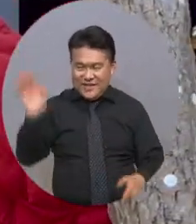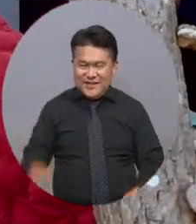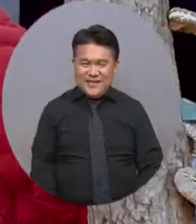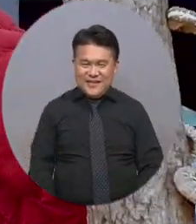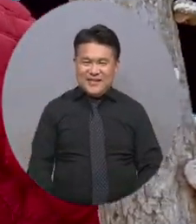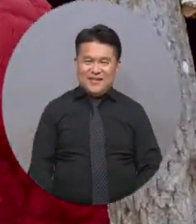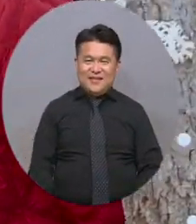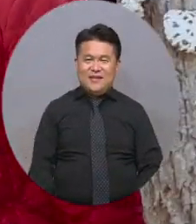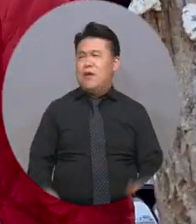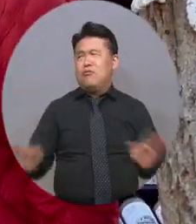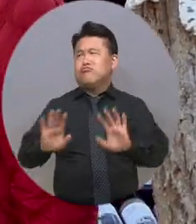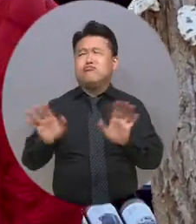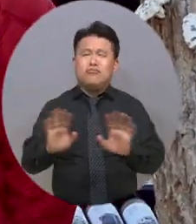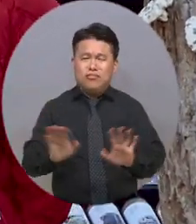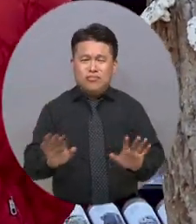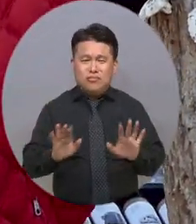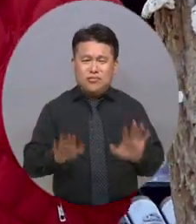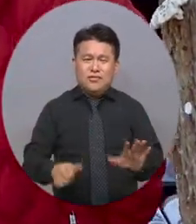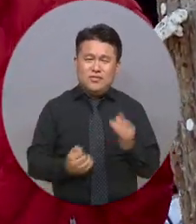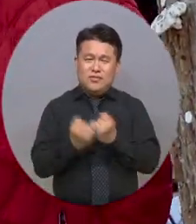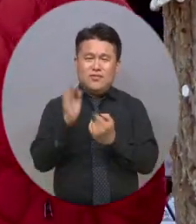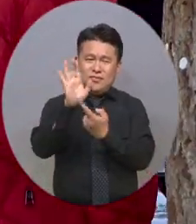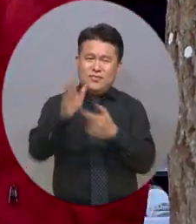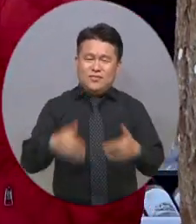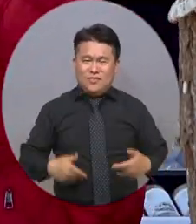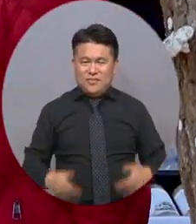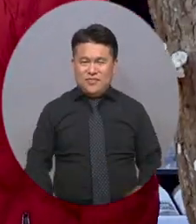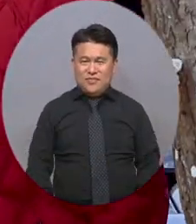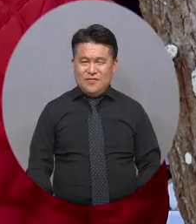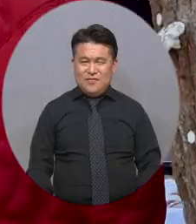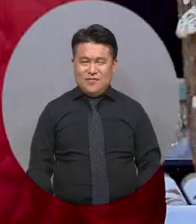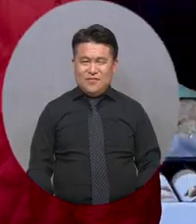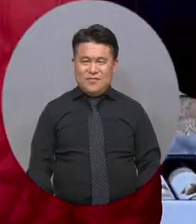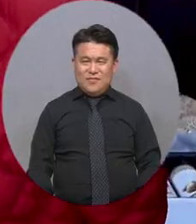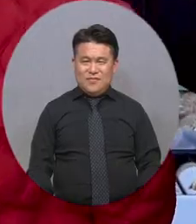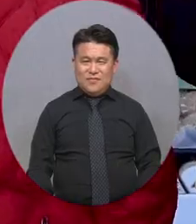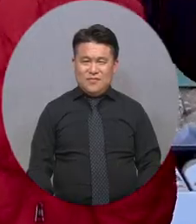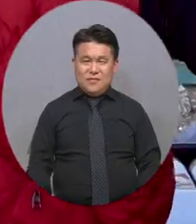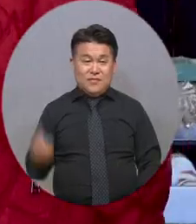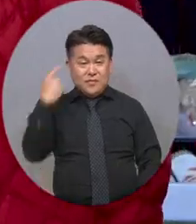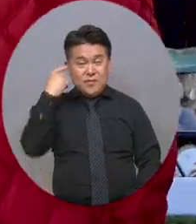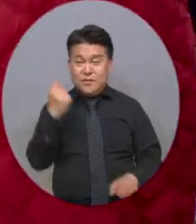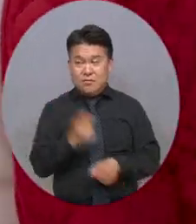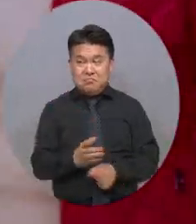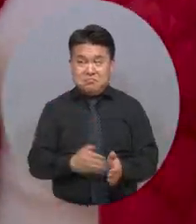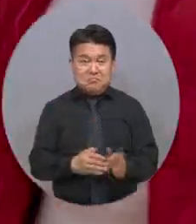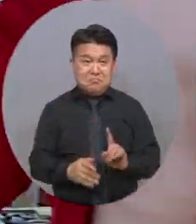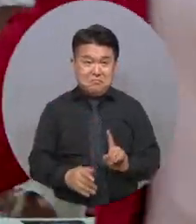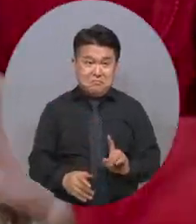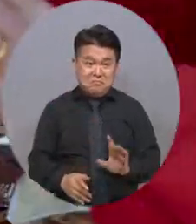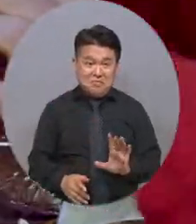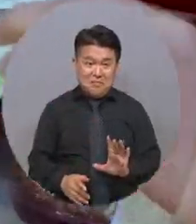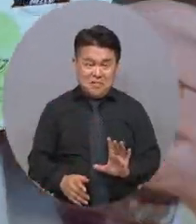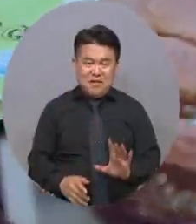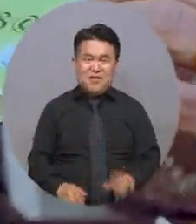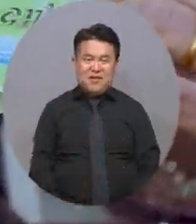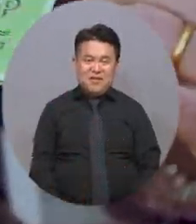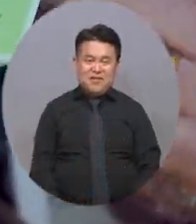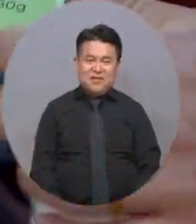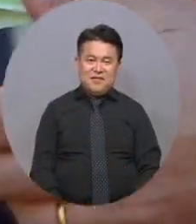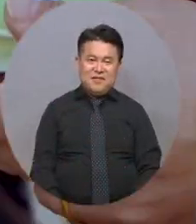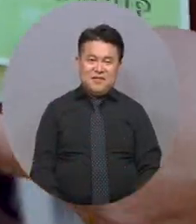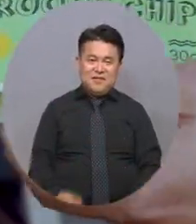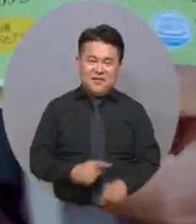감사합니다. 이거 해야 돼요. 아니 뭐 그런 거 들을 거 나 들었잖아. 아니에요, 아니에요. 저 시간 주셔야 돼요. 아,